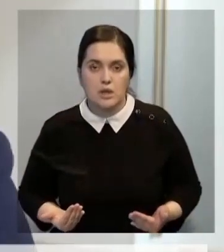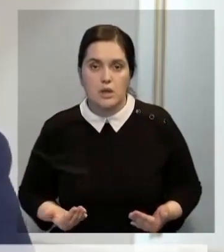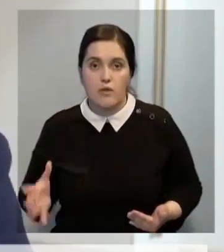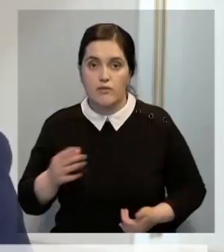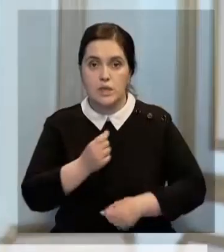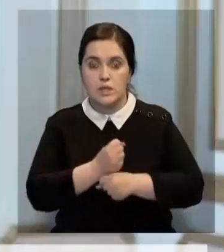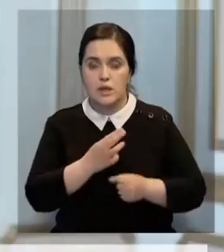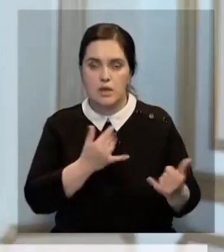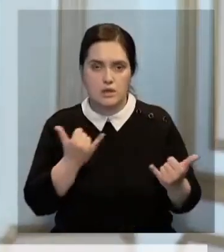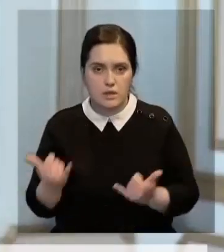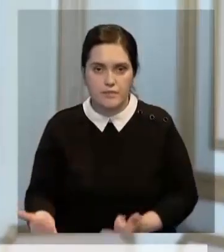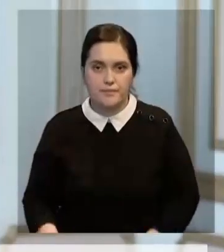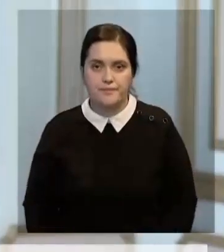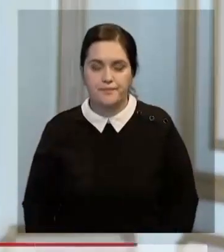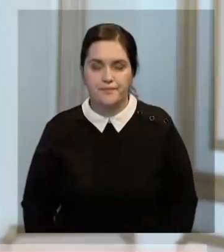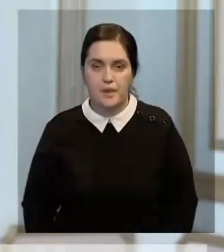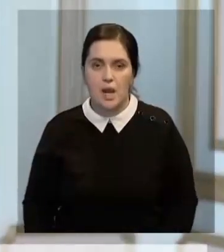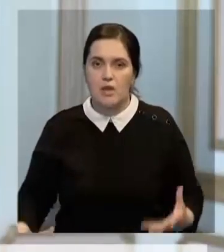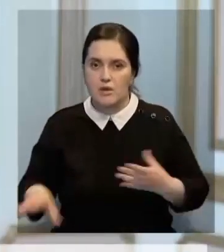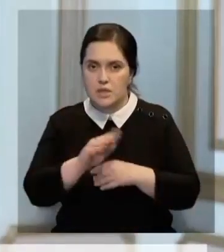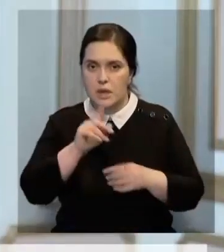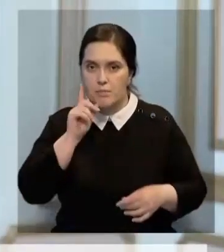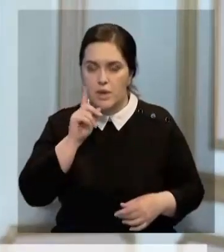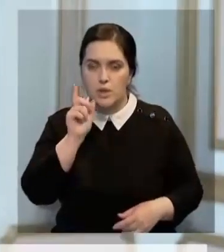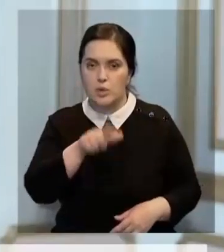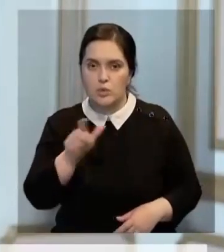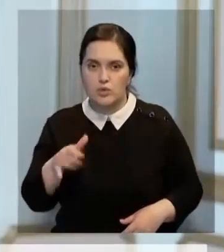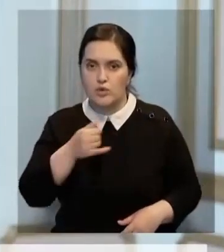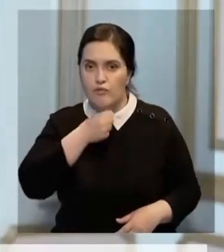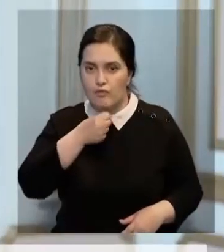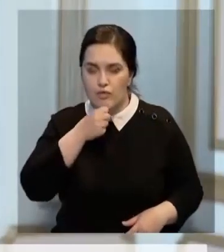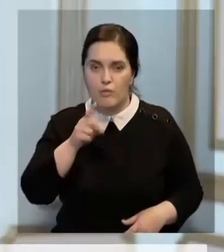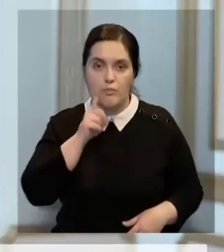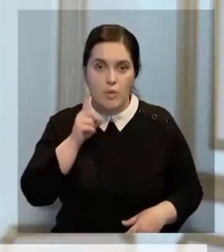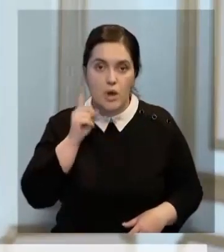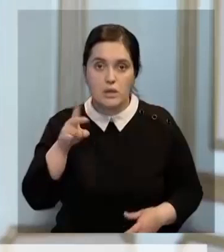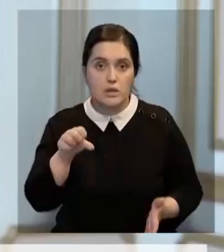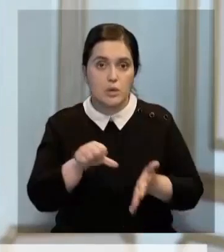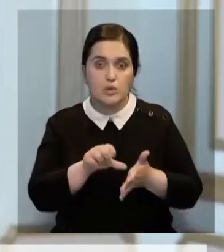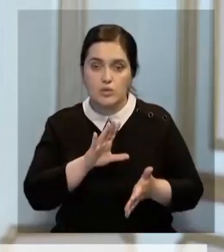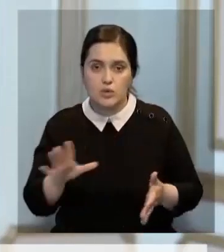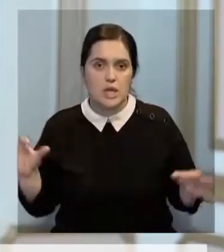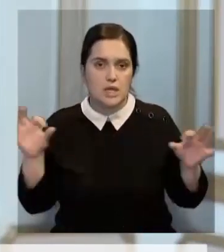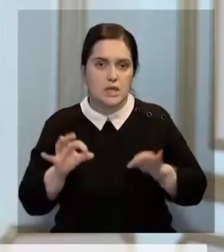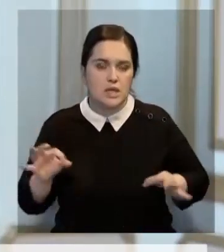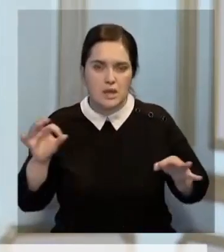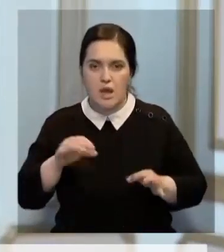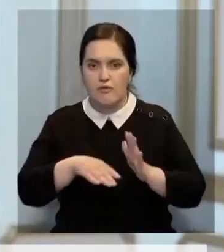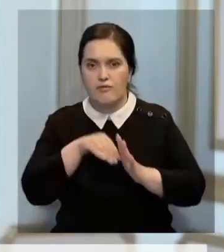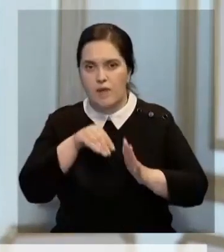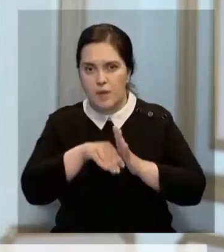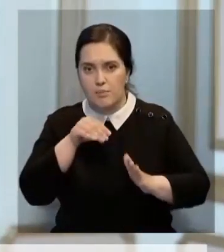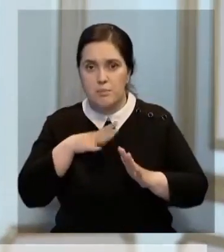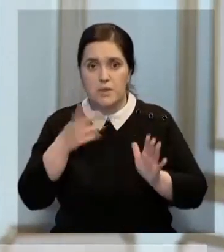это делается для них. Почти все, наверное, молодые люди еще, кто сейчас в возрасте молодежи, они не участвовали никогда в референдуме. Ведь референдум